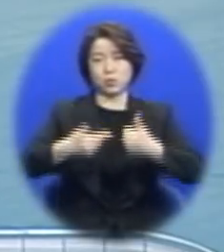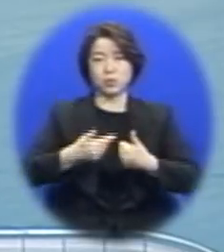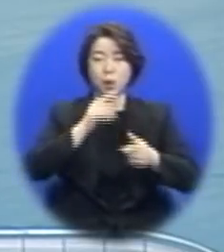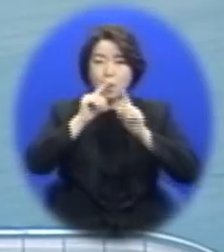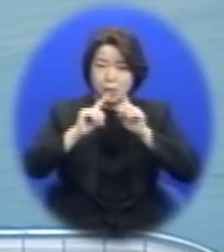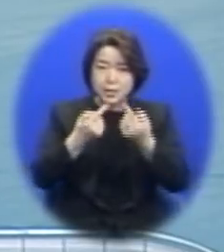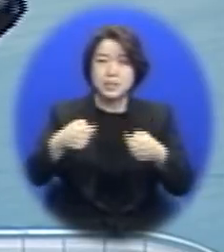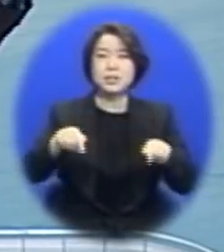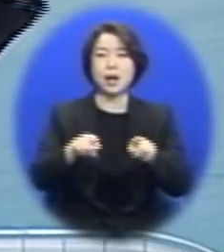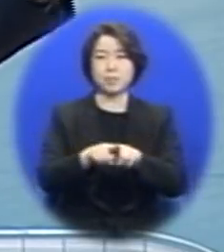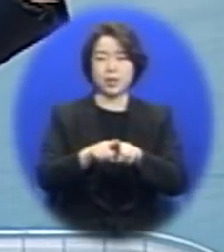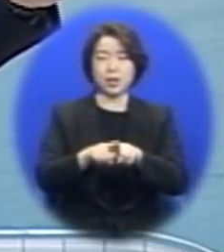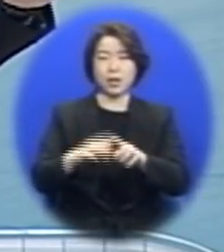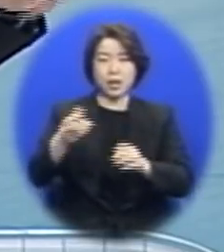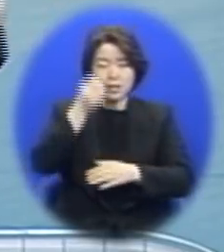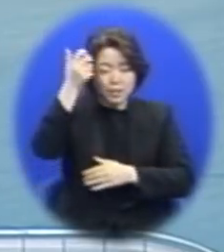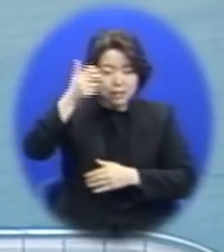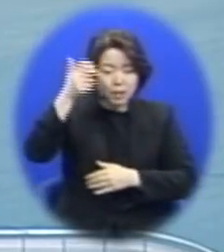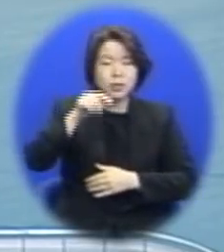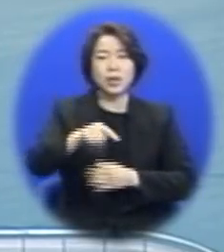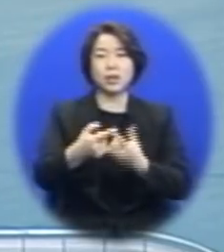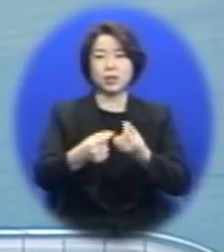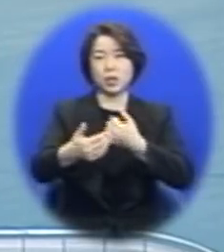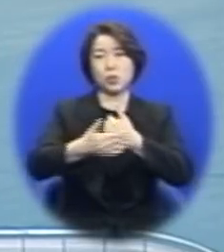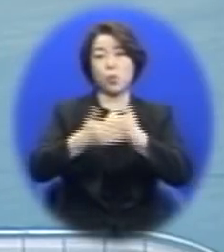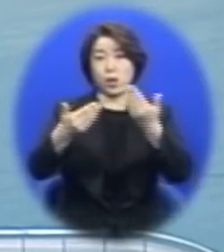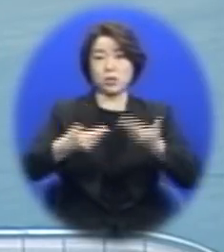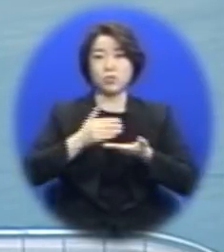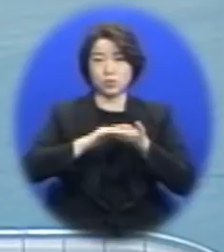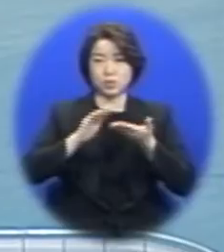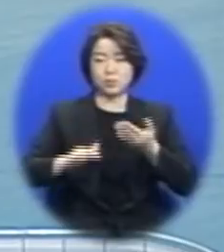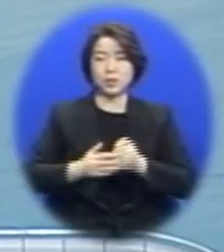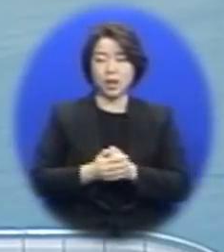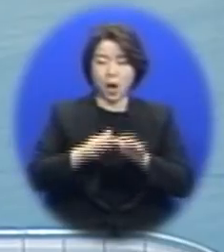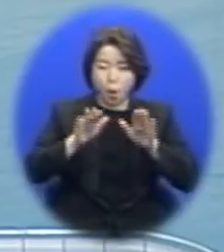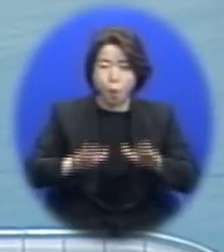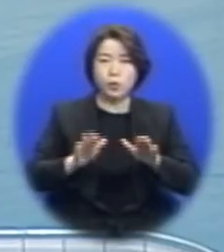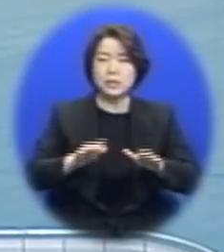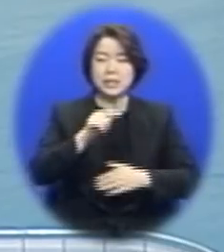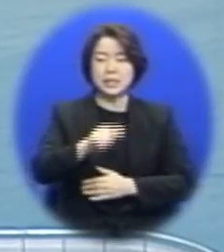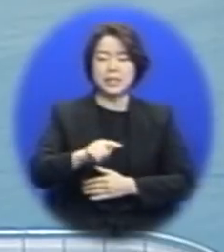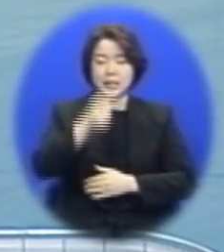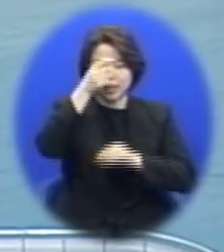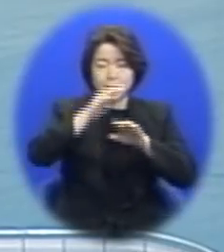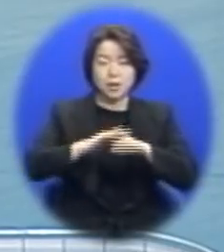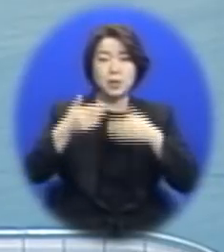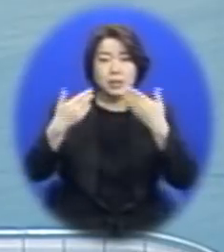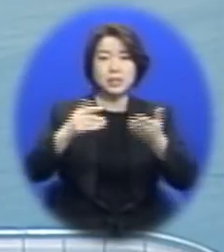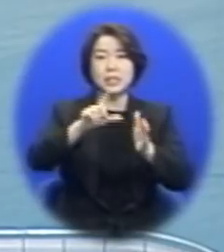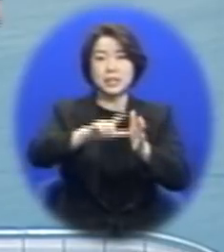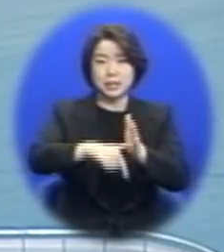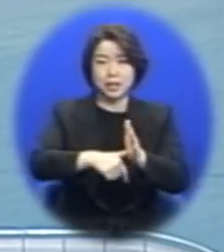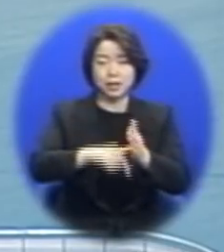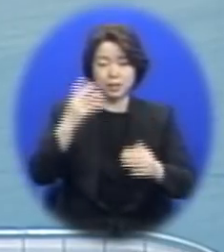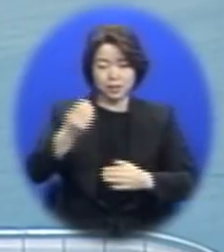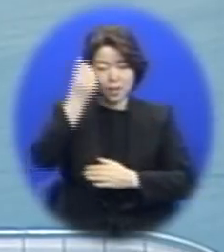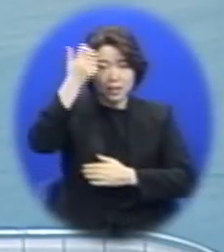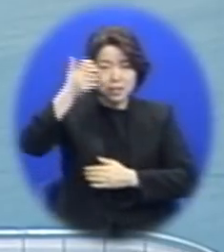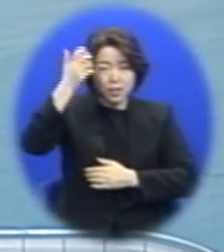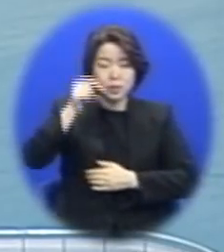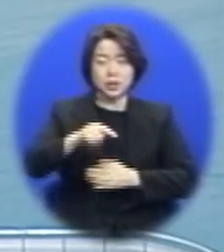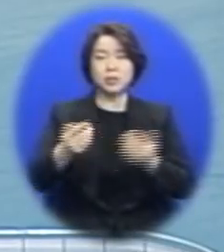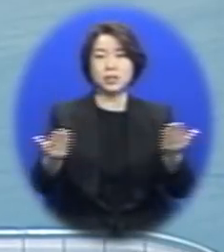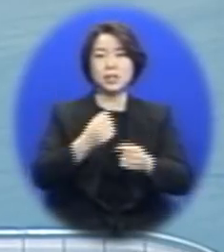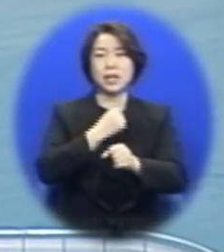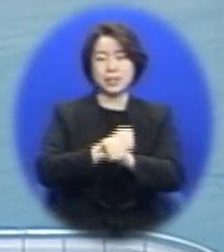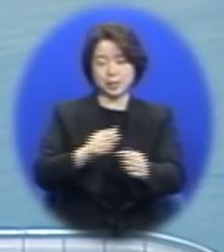함께 성령께서 그렇게 하십니다. 오늘 이 예배 드리는 이 시간에도 성령께서 그 일을 하신다고 저는